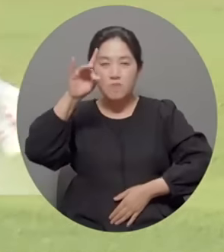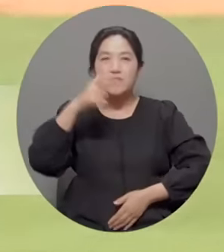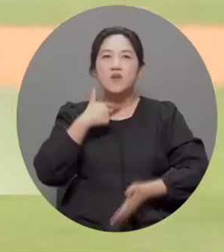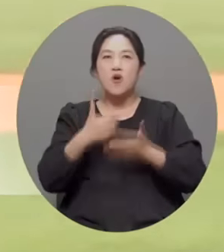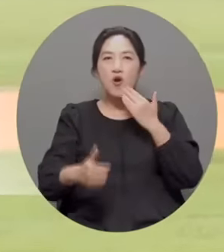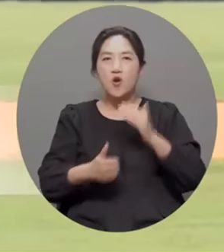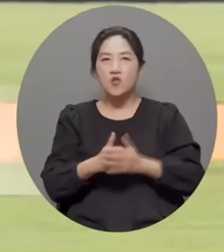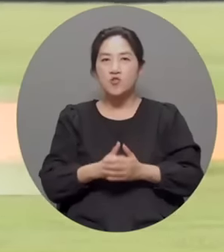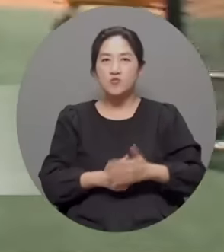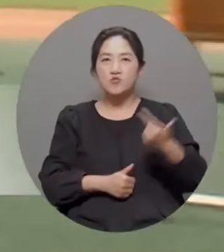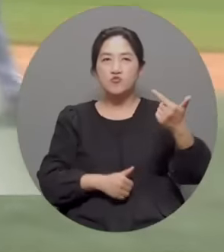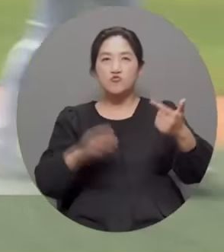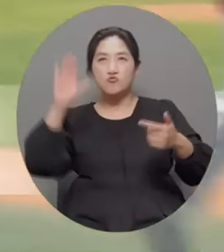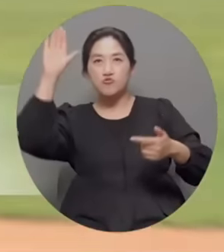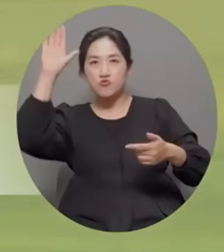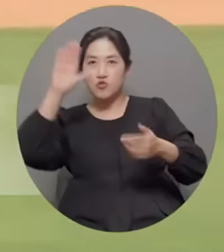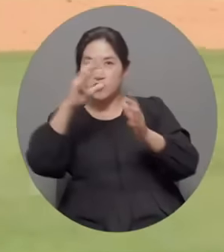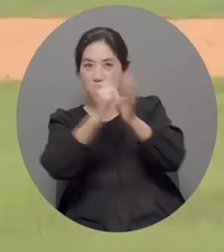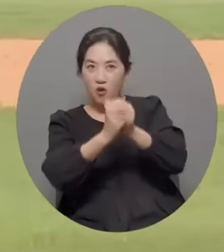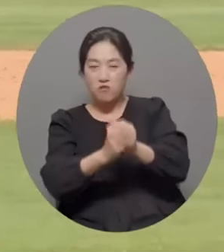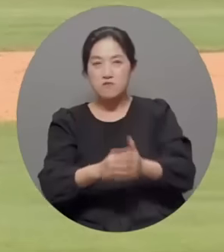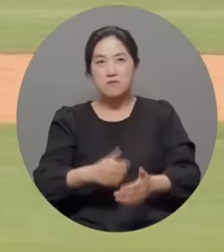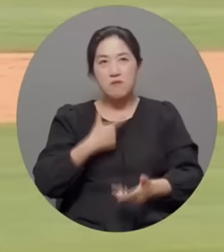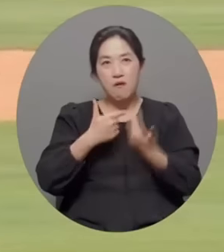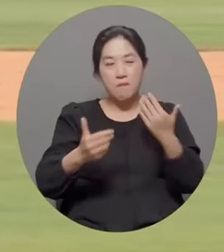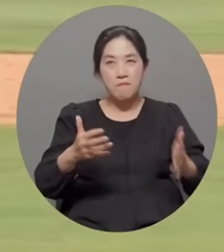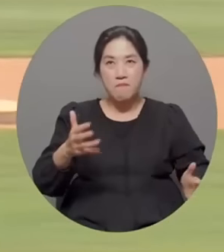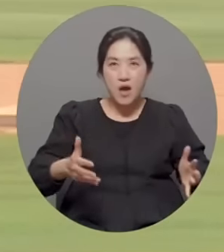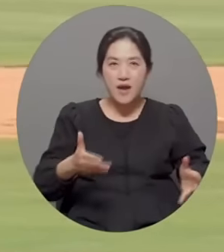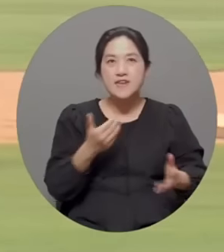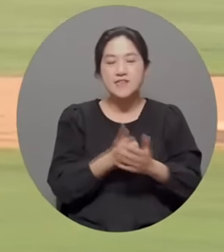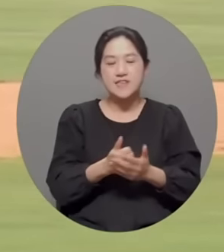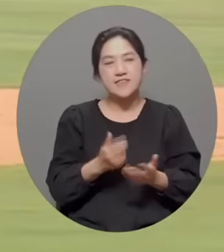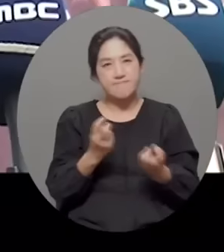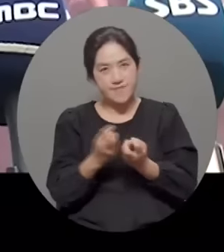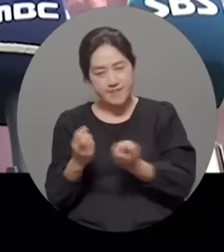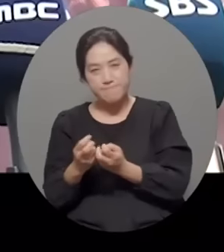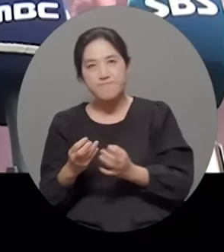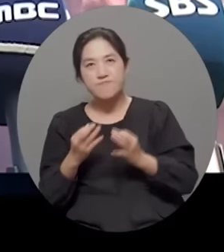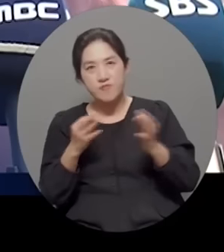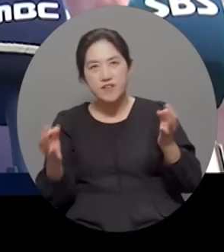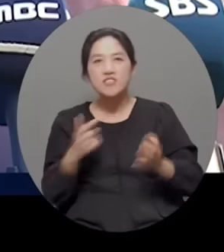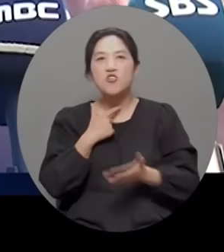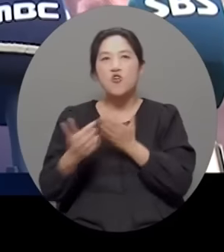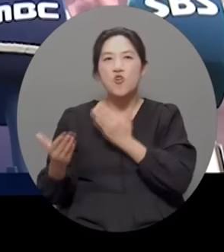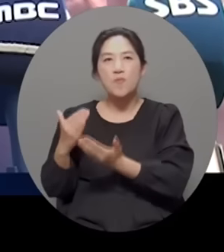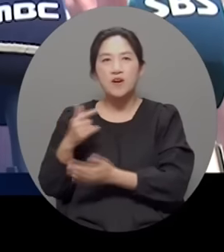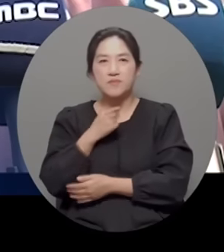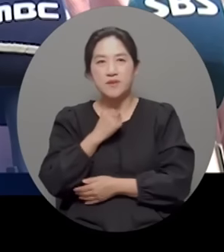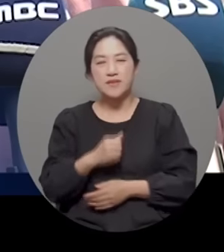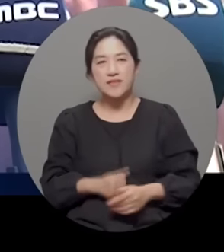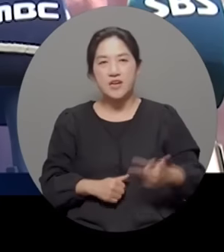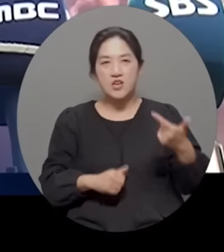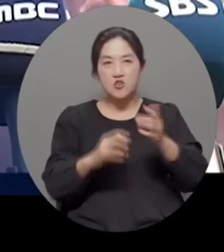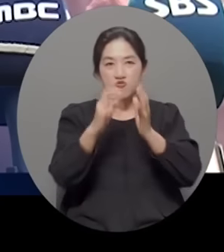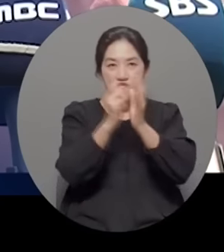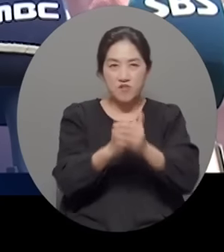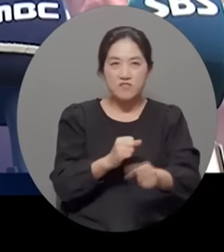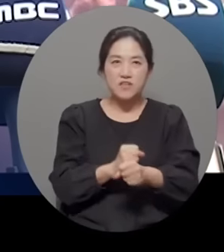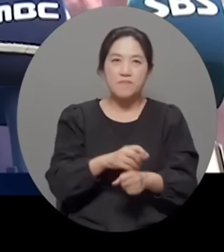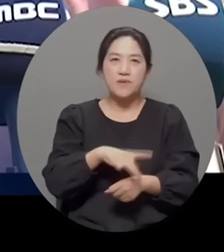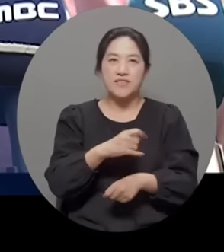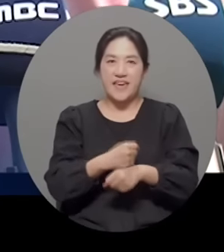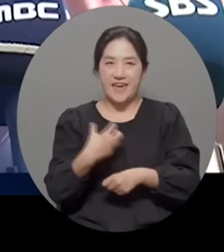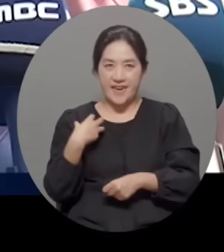유격수 훈련이 낯설지만 최대한 다양한 시도를 해볼 생각입니다. 제가 유격수 얘기를 먼저 했던 이유는